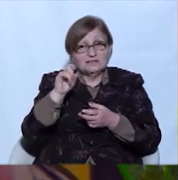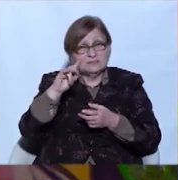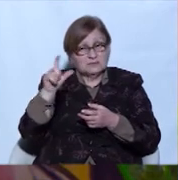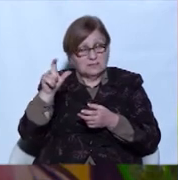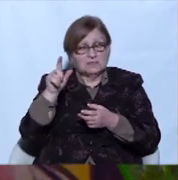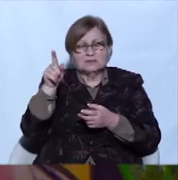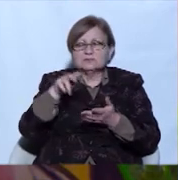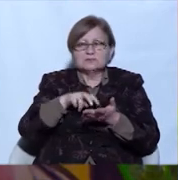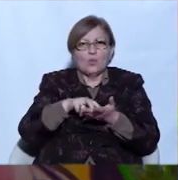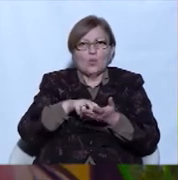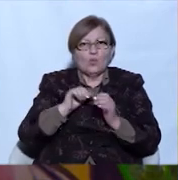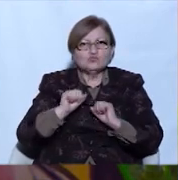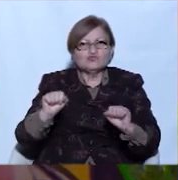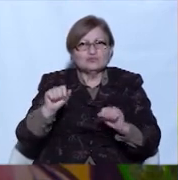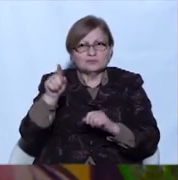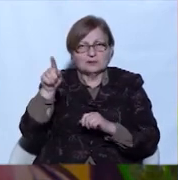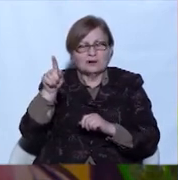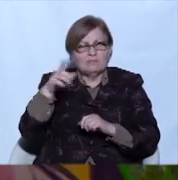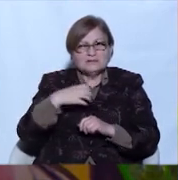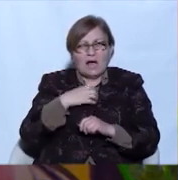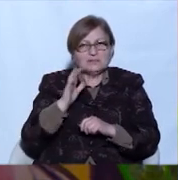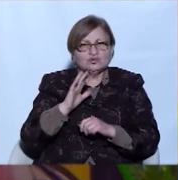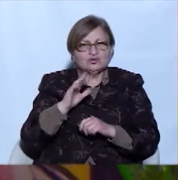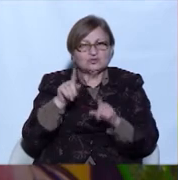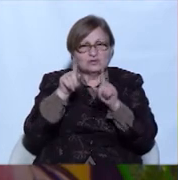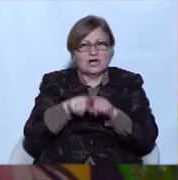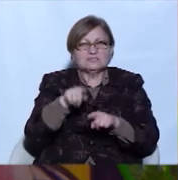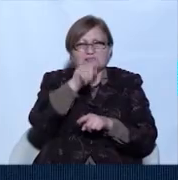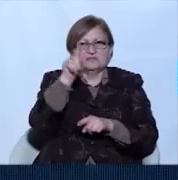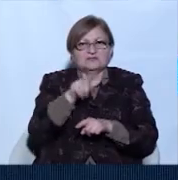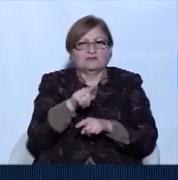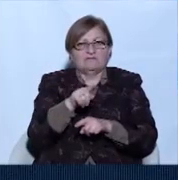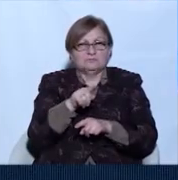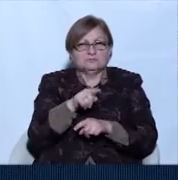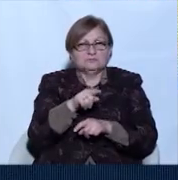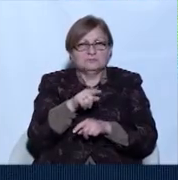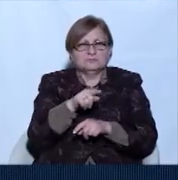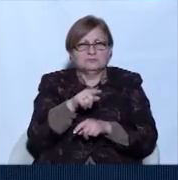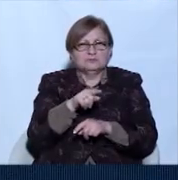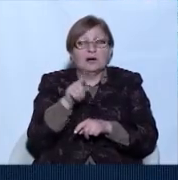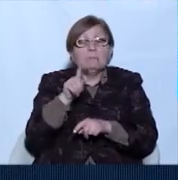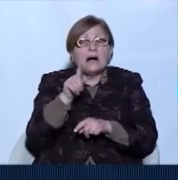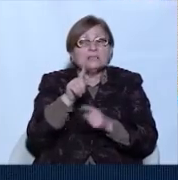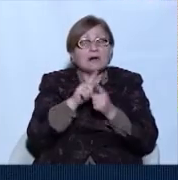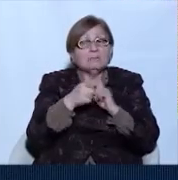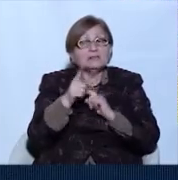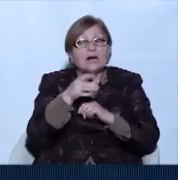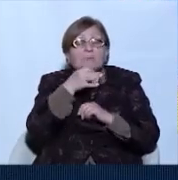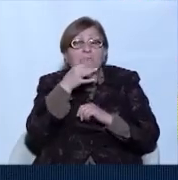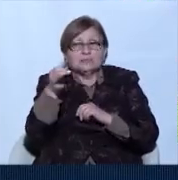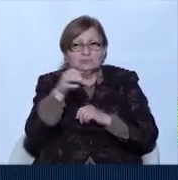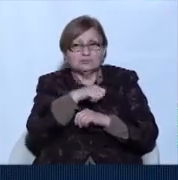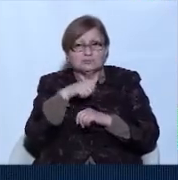გითხარით, უშიშარი ადამიანი იყო. მას არ ეშინოდა ასეთი კითხვების დასმის, მაგრამ რა პასუხს სცემს